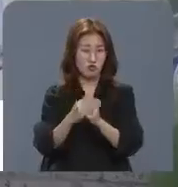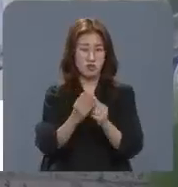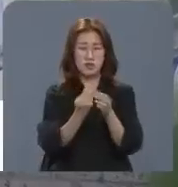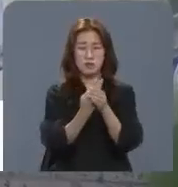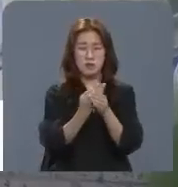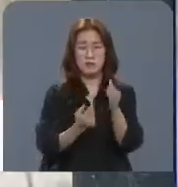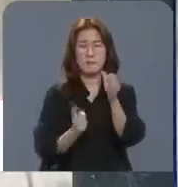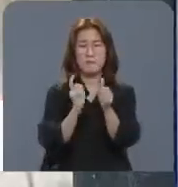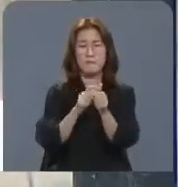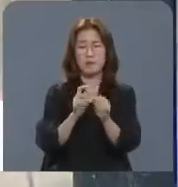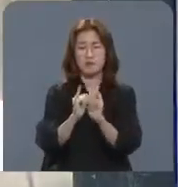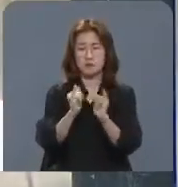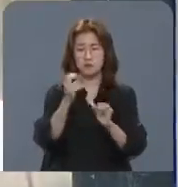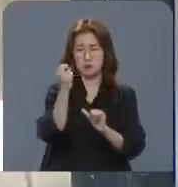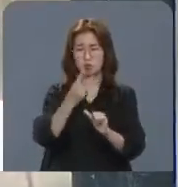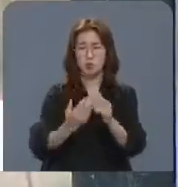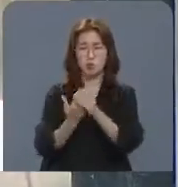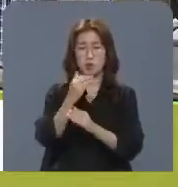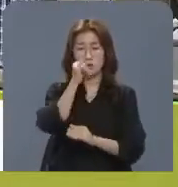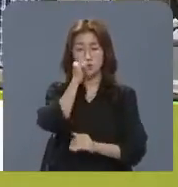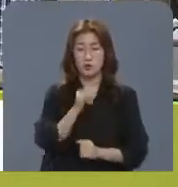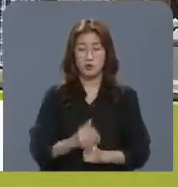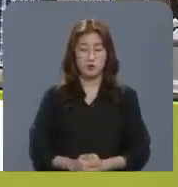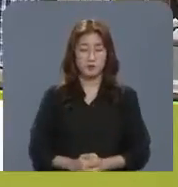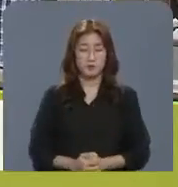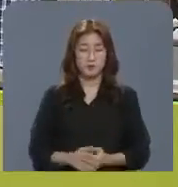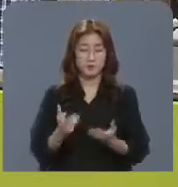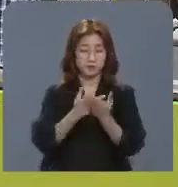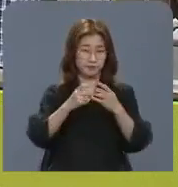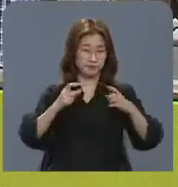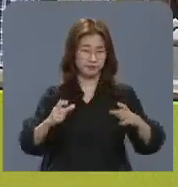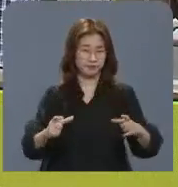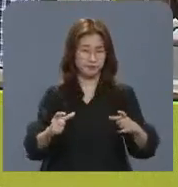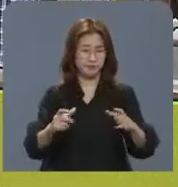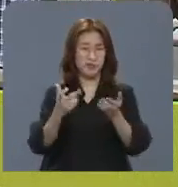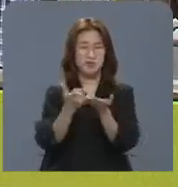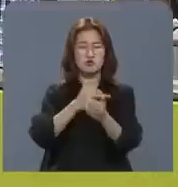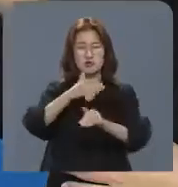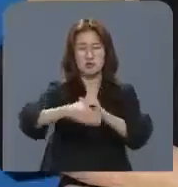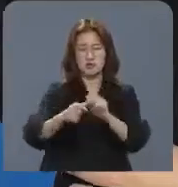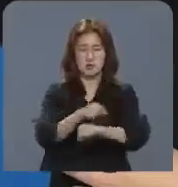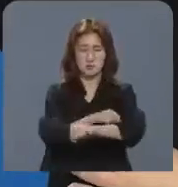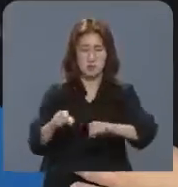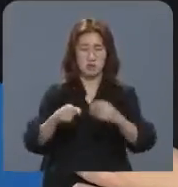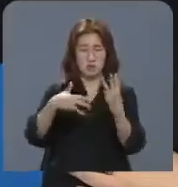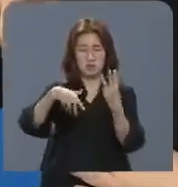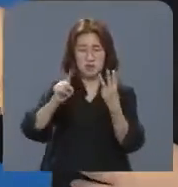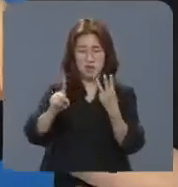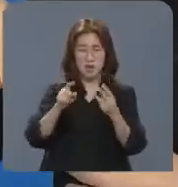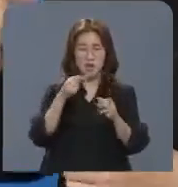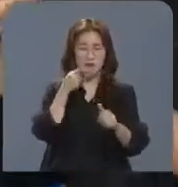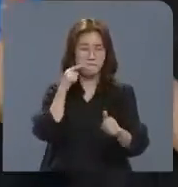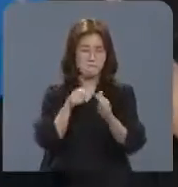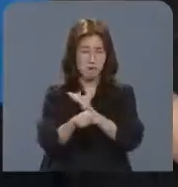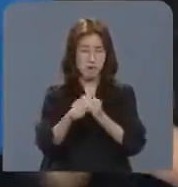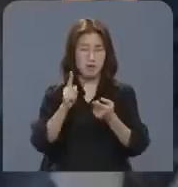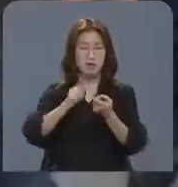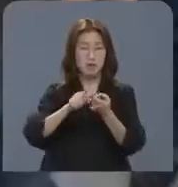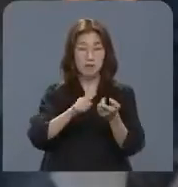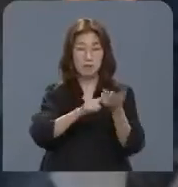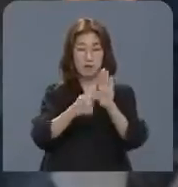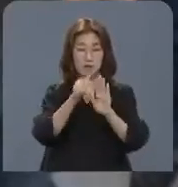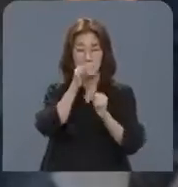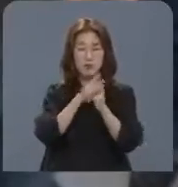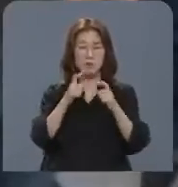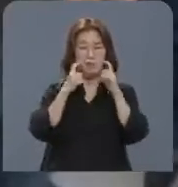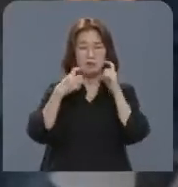온천발 확진자도 또 나왔기 때문입니다. 제주도는 급기야 제주형 특별방역 3차 행정조치를 발표하고 마스크